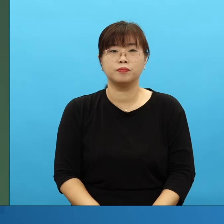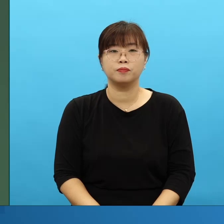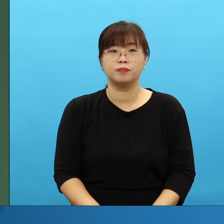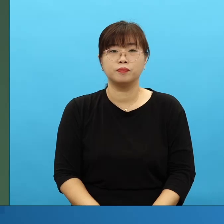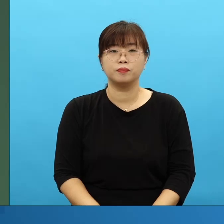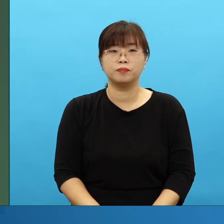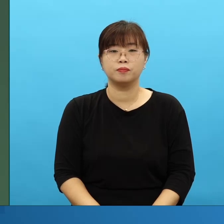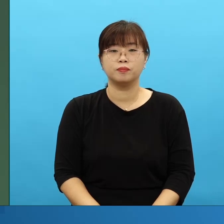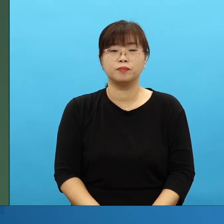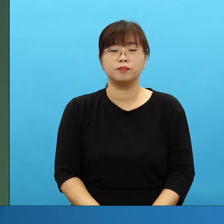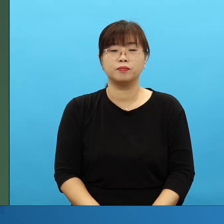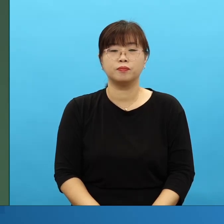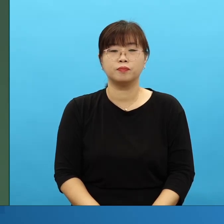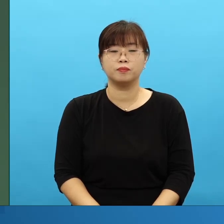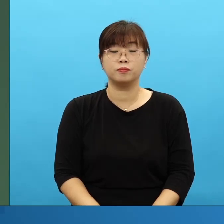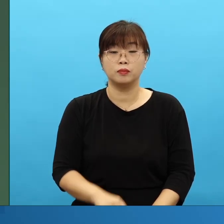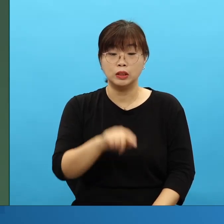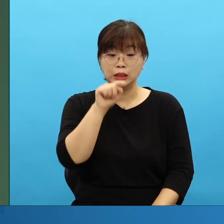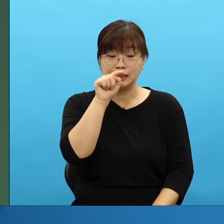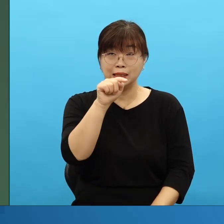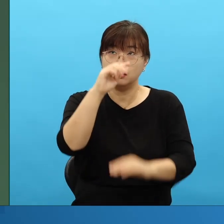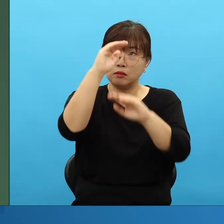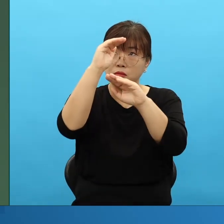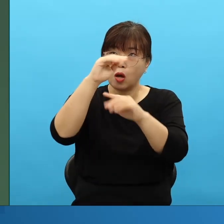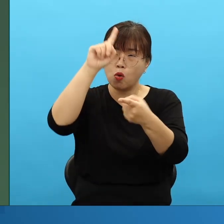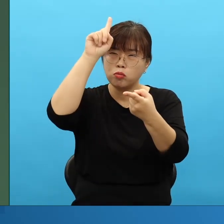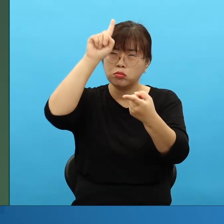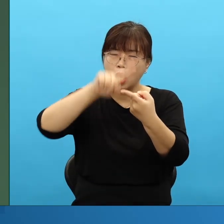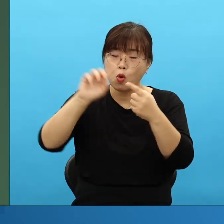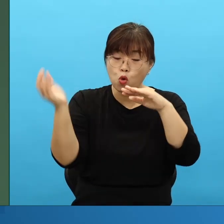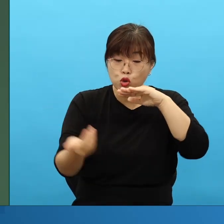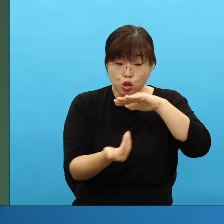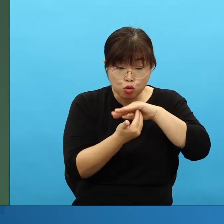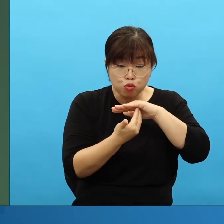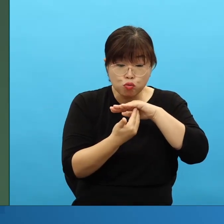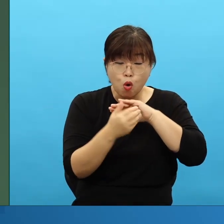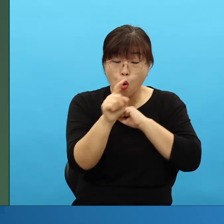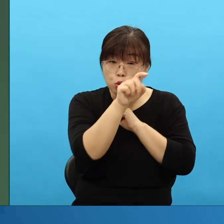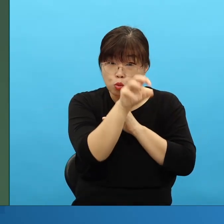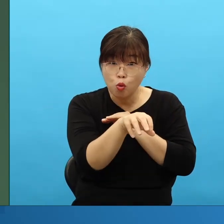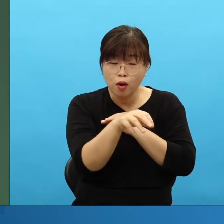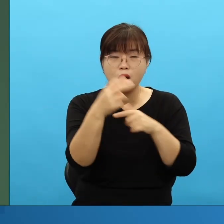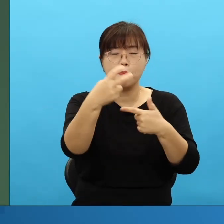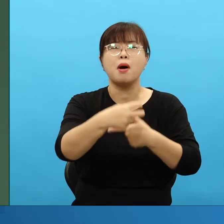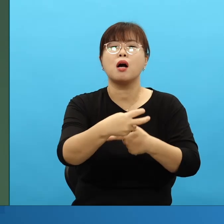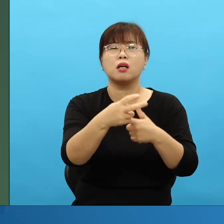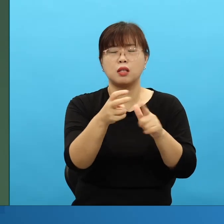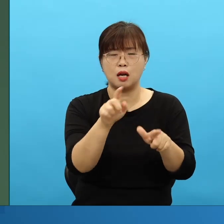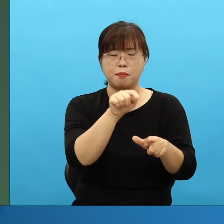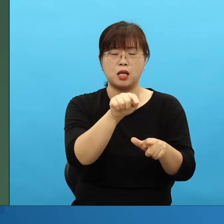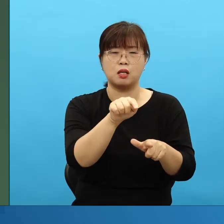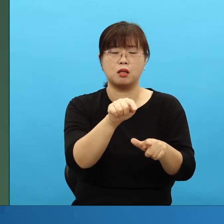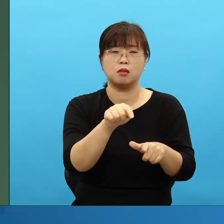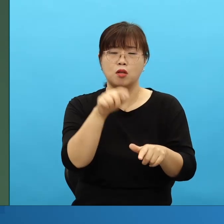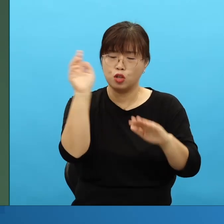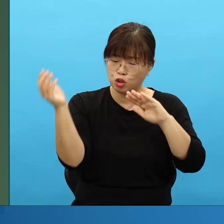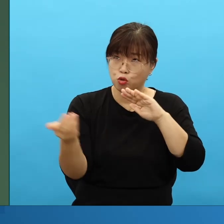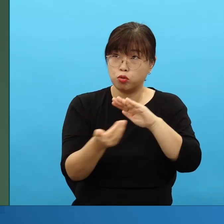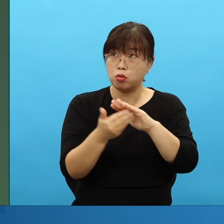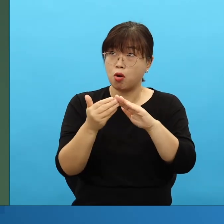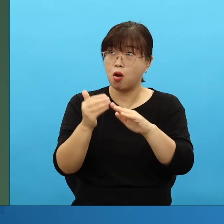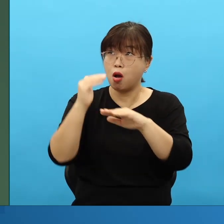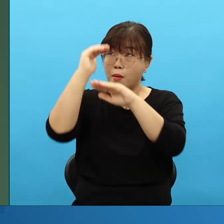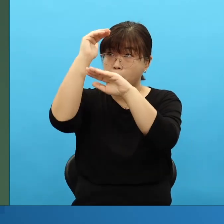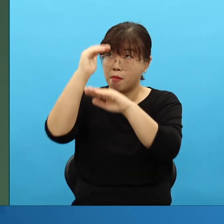응답이 마가다락방에 온 겁니다. And this answer came to rest upon Mark's upper room. 오직 성령 너에게 임하시면 권능 받고